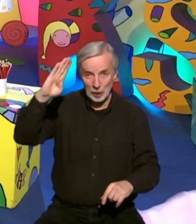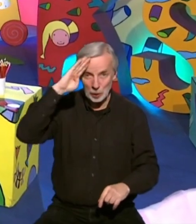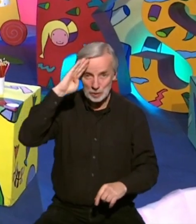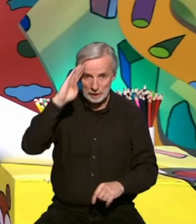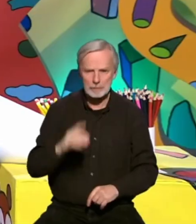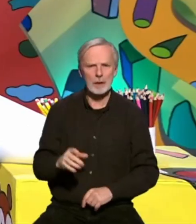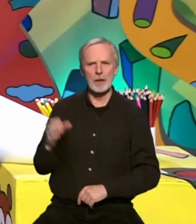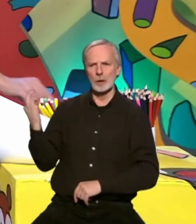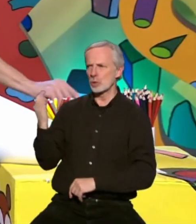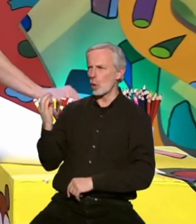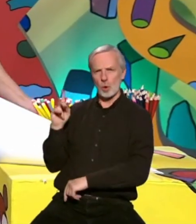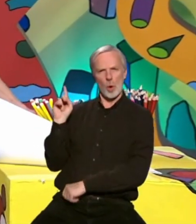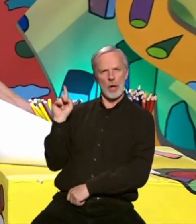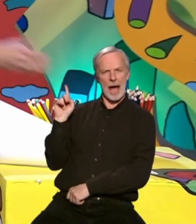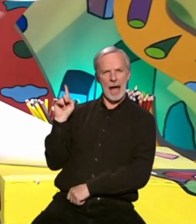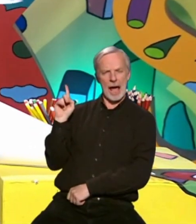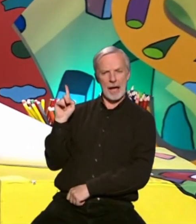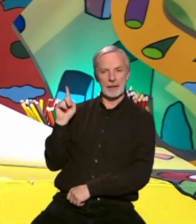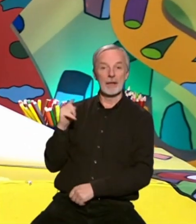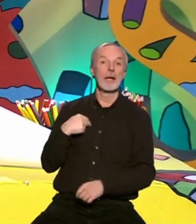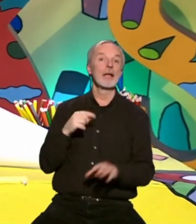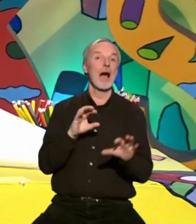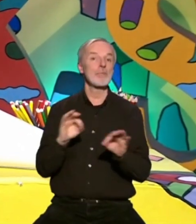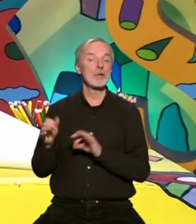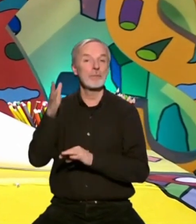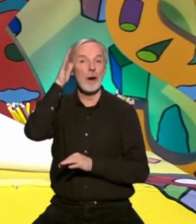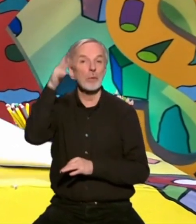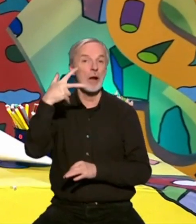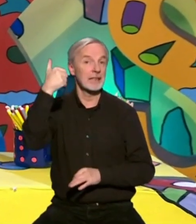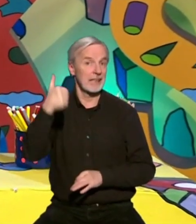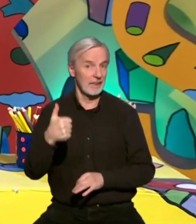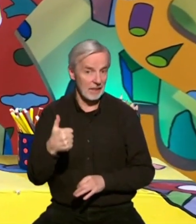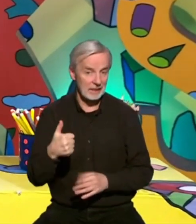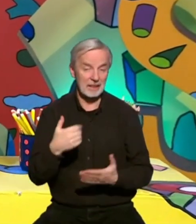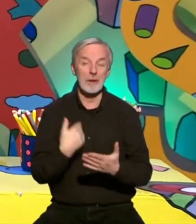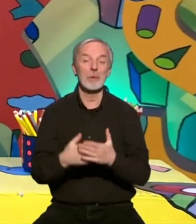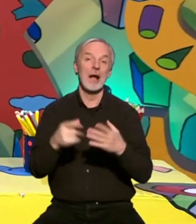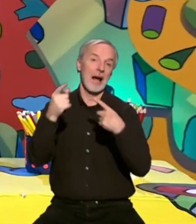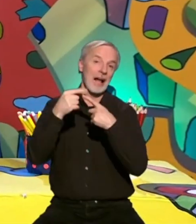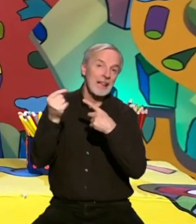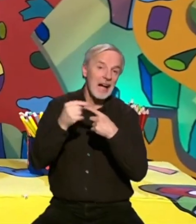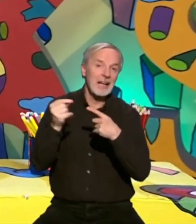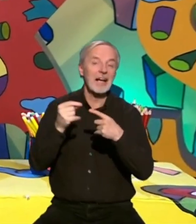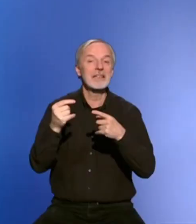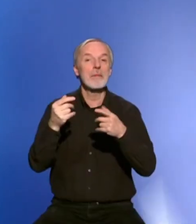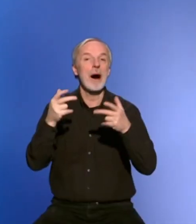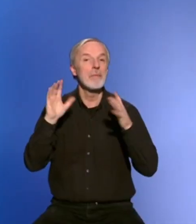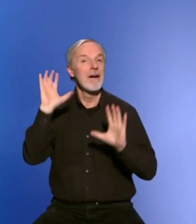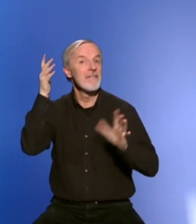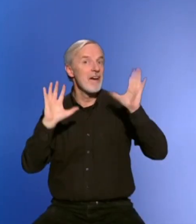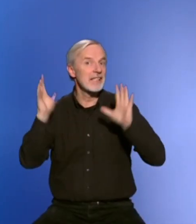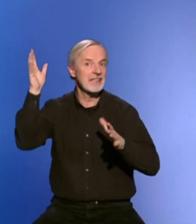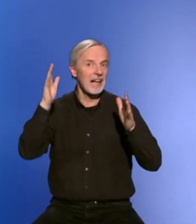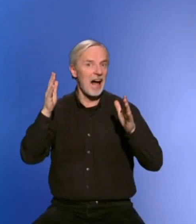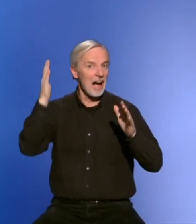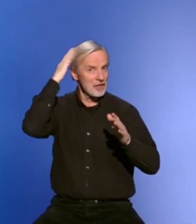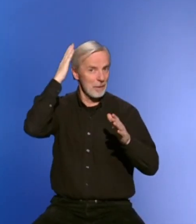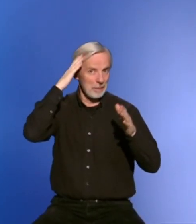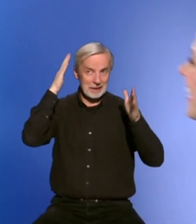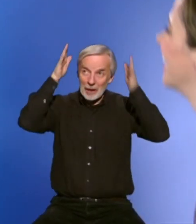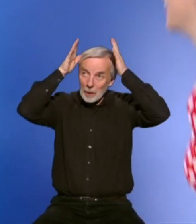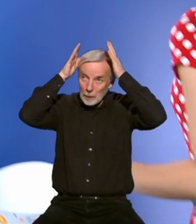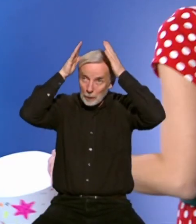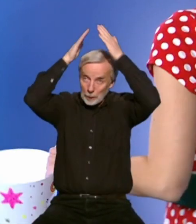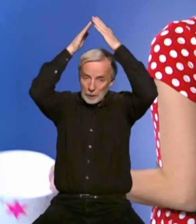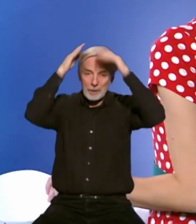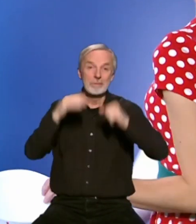bude? Připravuju se na Silvestra, takže veselá silvestrovská čepice. Jo, a já se